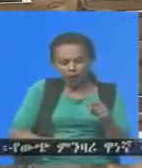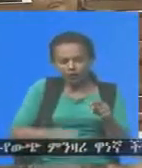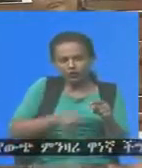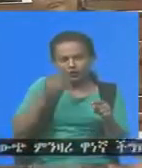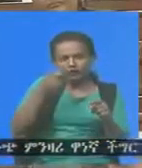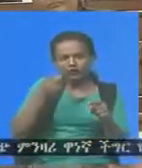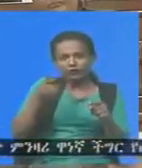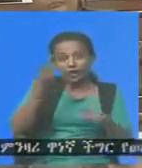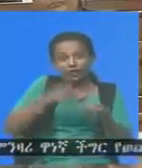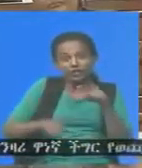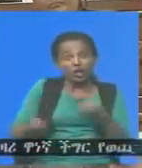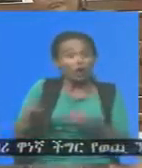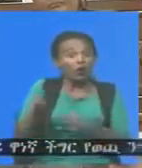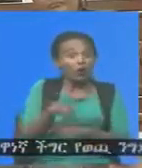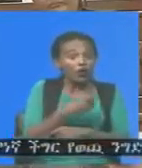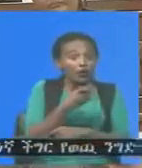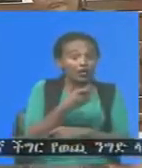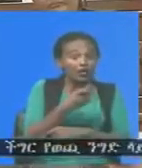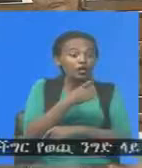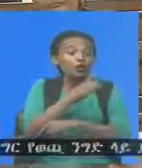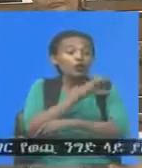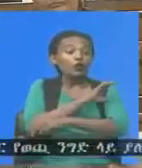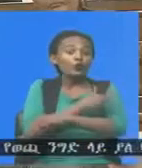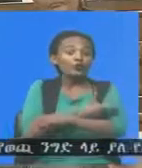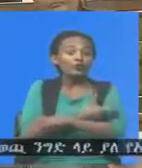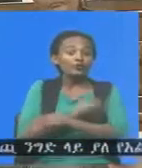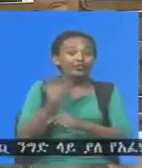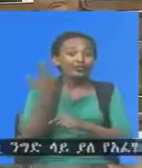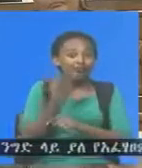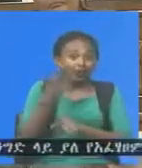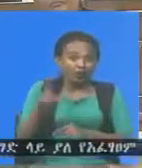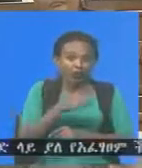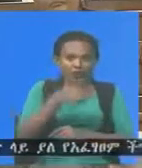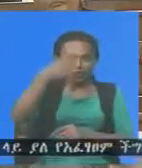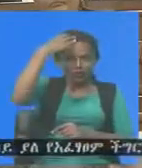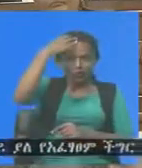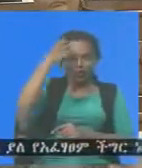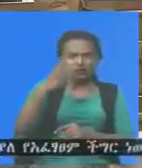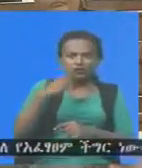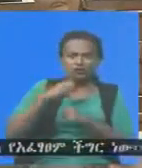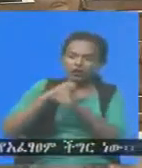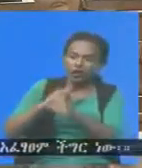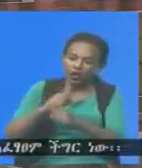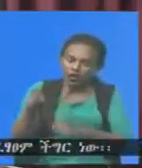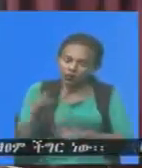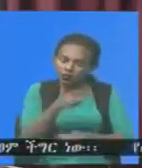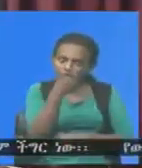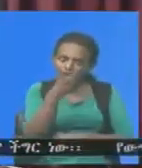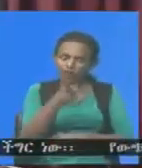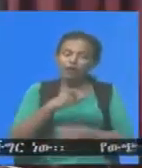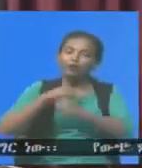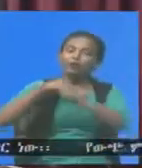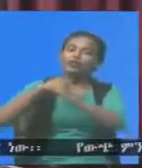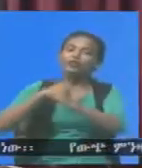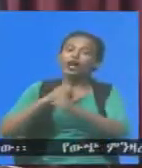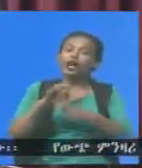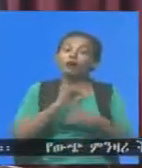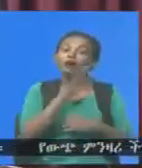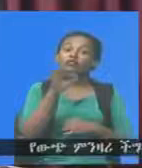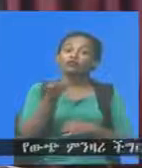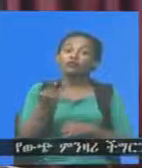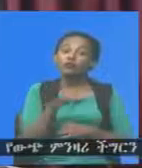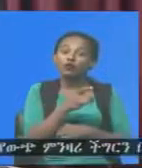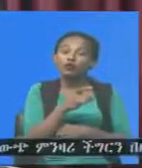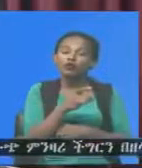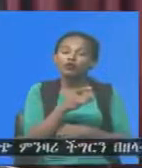የማይችል ከሆነ ጉልበት የሚጠቀም ከሆነ መንግስት ተከላካይም ቢሆን በተከላካይ መንፈስም ቢሆን በክላሽ መጠቀም